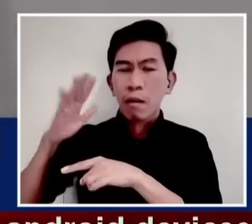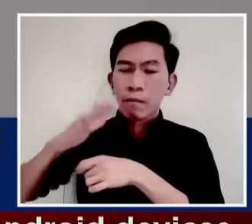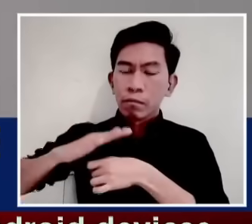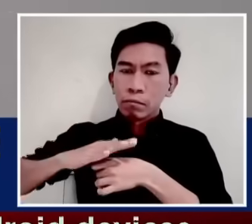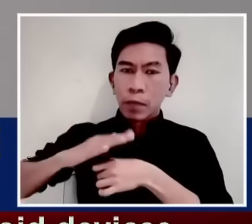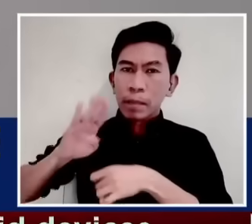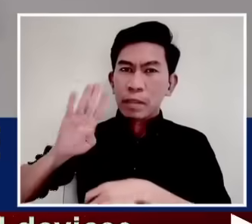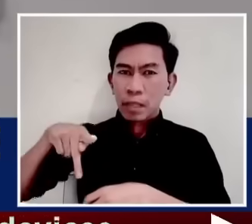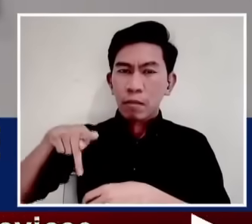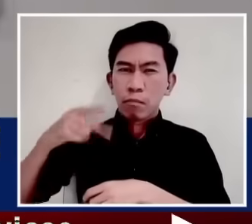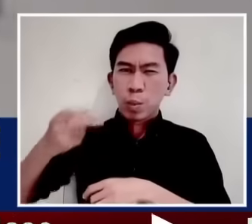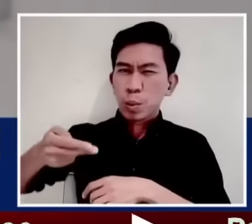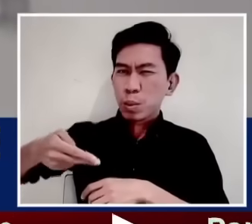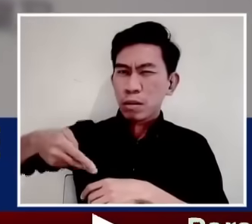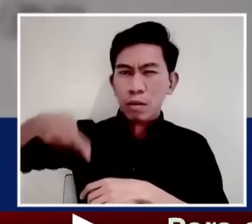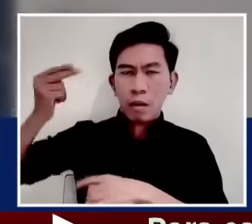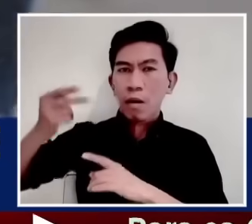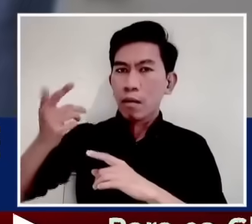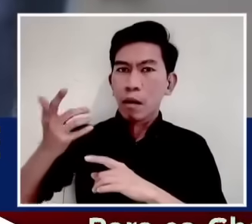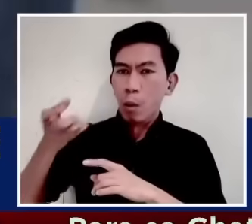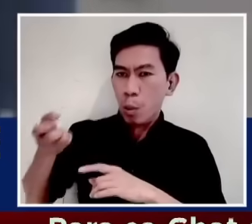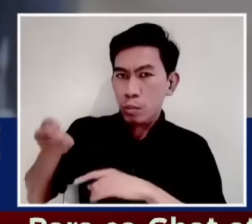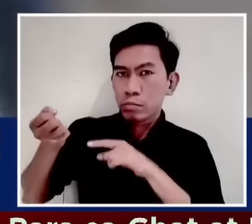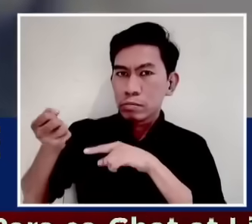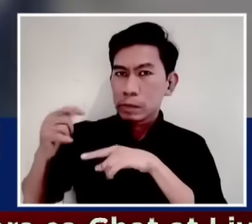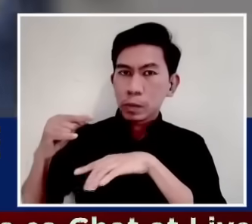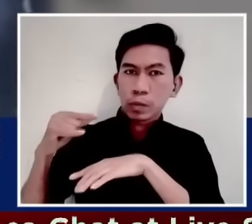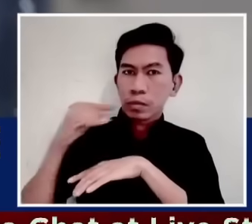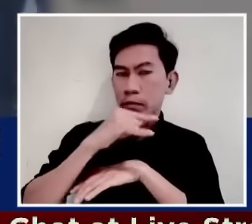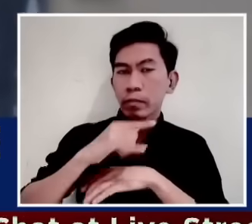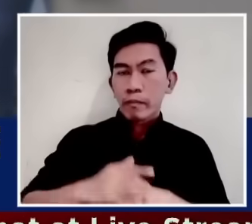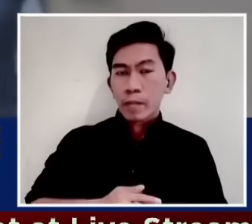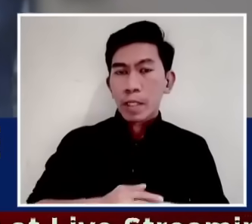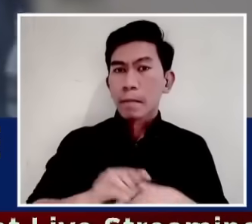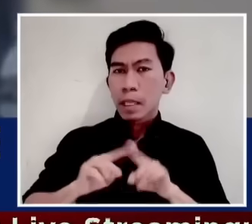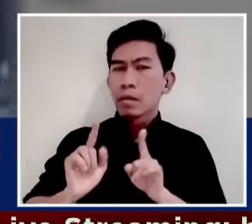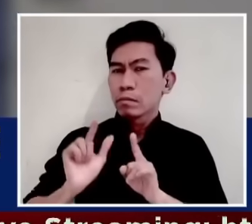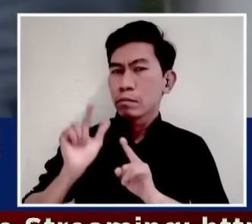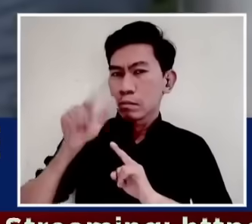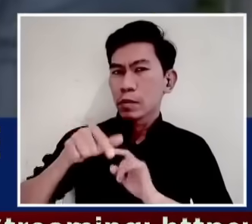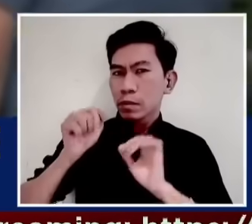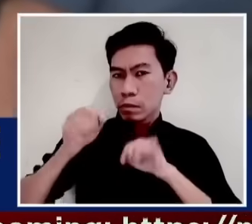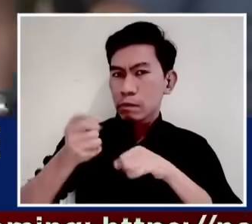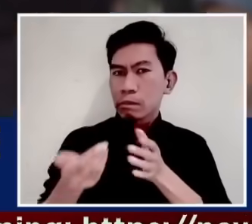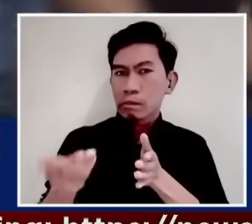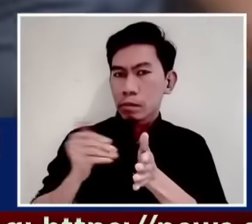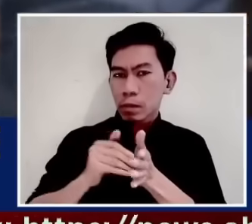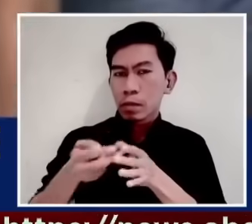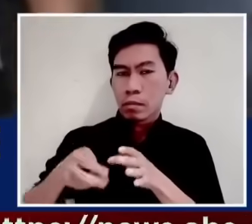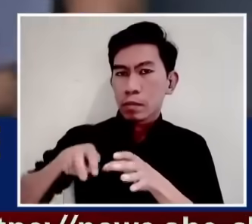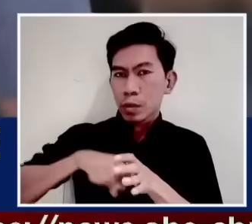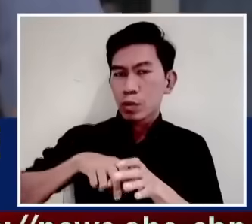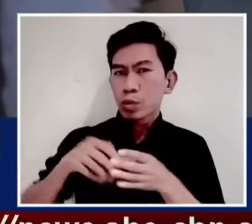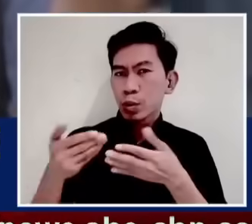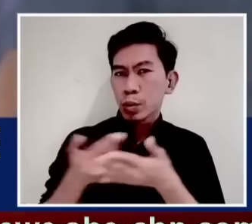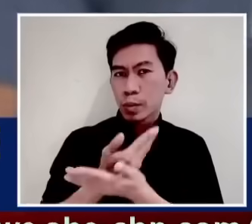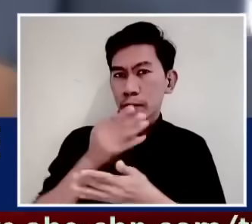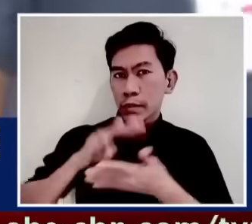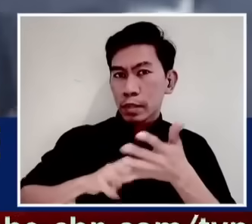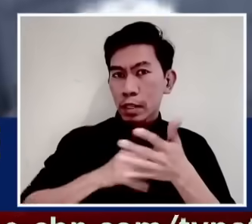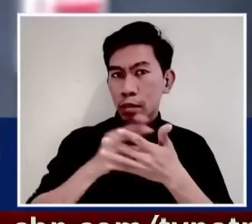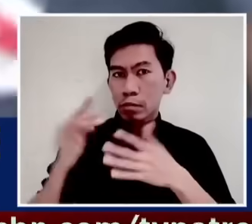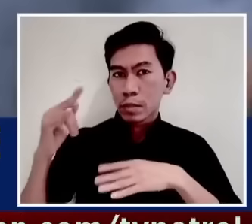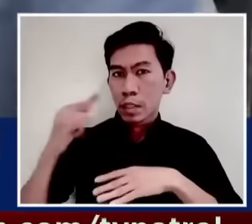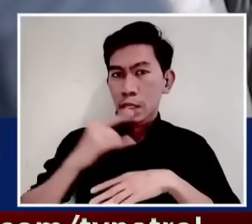muna pinayagang bumiyahe ng doktor. Ngunit inaasahan na maisasakay din siya sa naturang o sa panibagong flight kapag nakakuha na